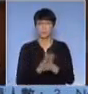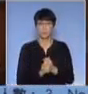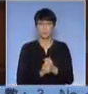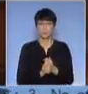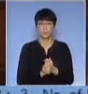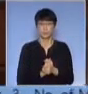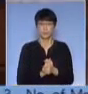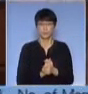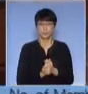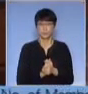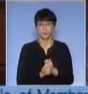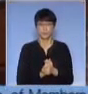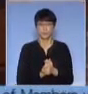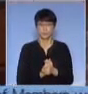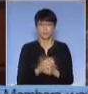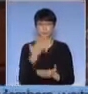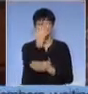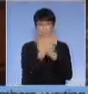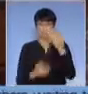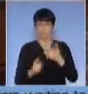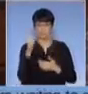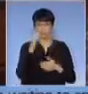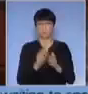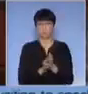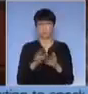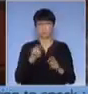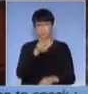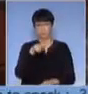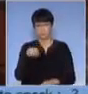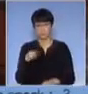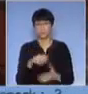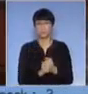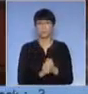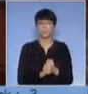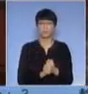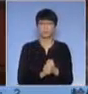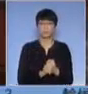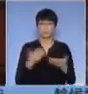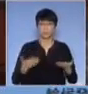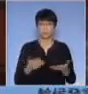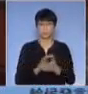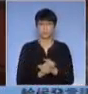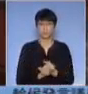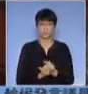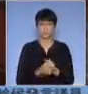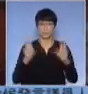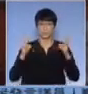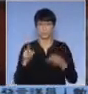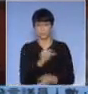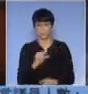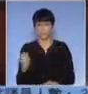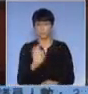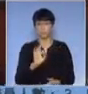主席，我是在這個網上查察有關的言論，所以呢我在這裡就沒有個注釋，但是如果